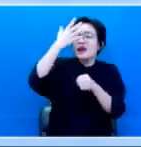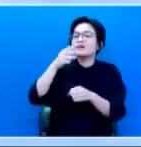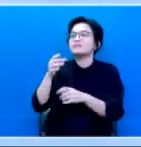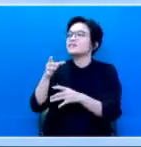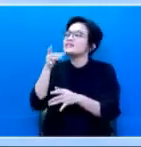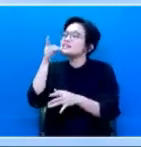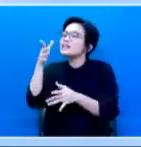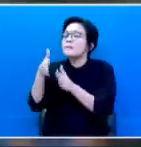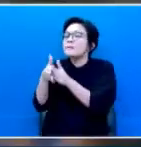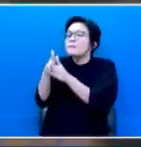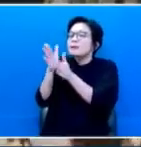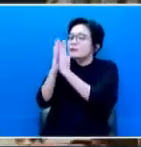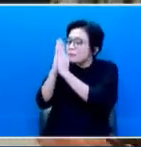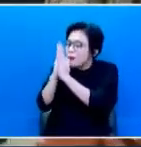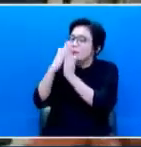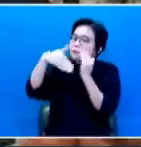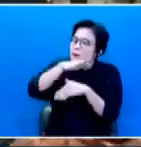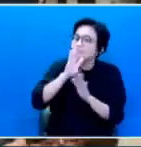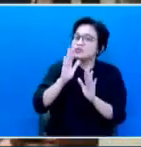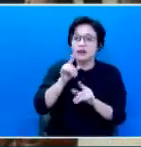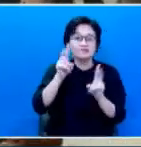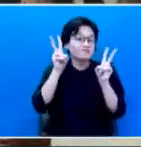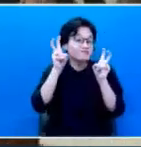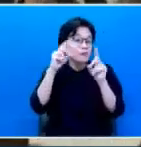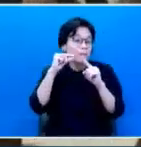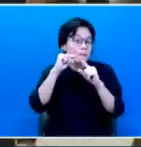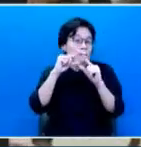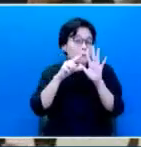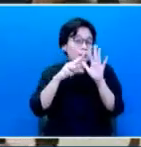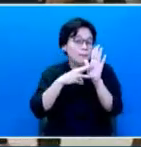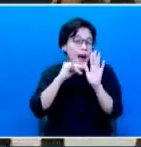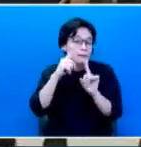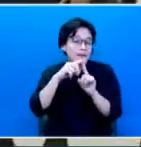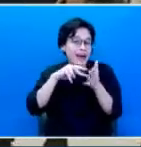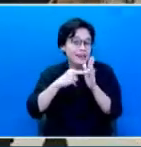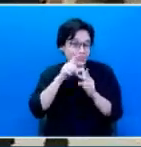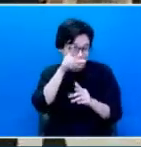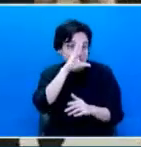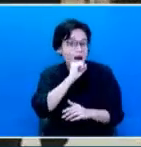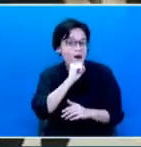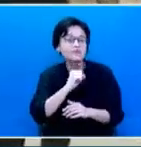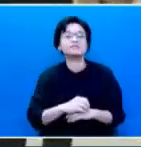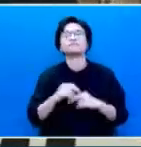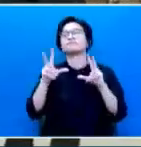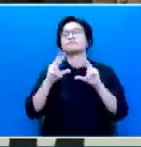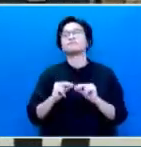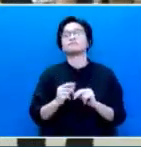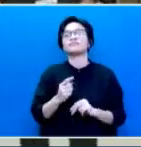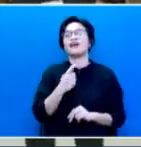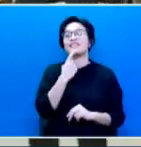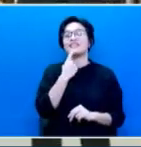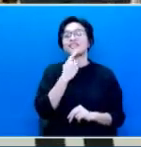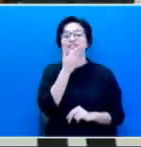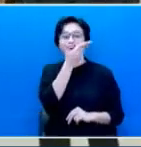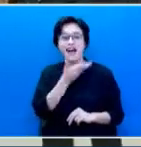artinya tahu kan ya terkait dengan ganti warna yang disebutkan oleh Sekjen PDIP hasto Kristianto